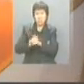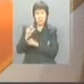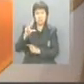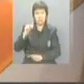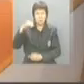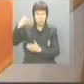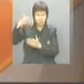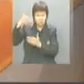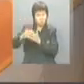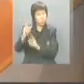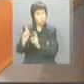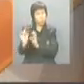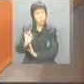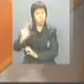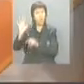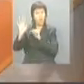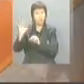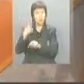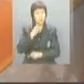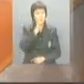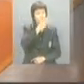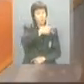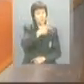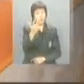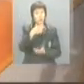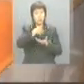จากคุณชาติพัฒนากุลการกิจค่ะคุณชาติเชิญค่ะ